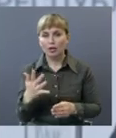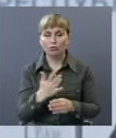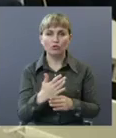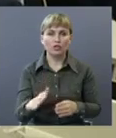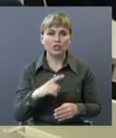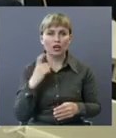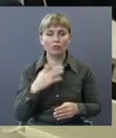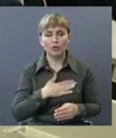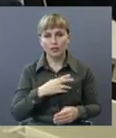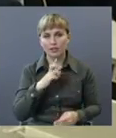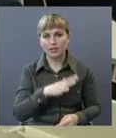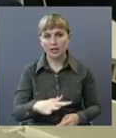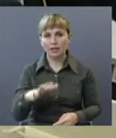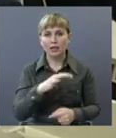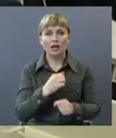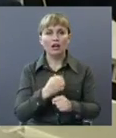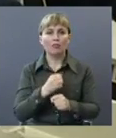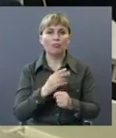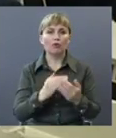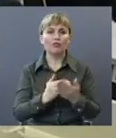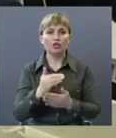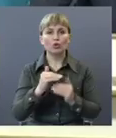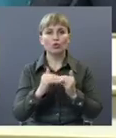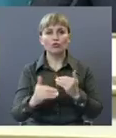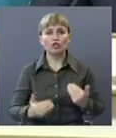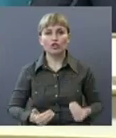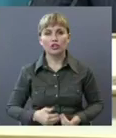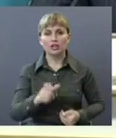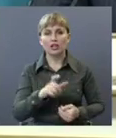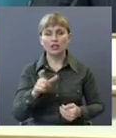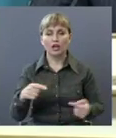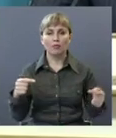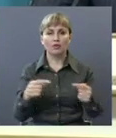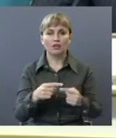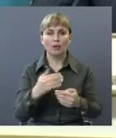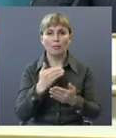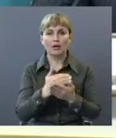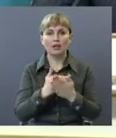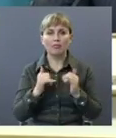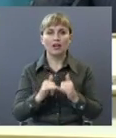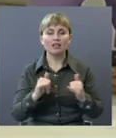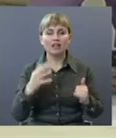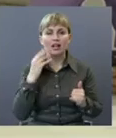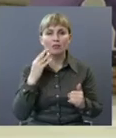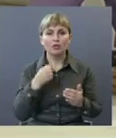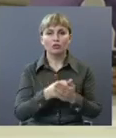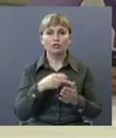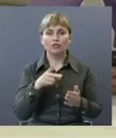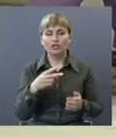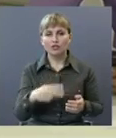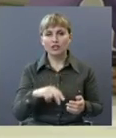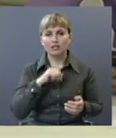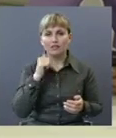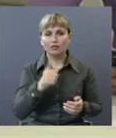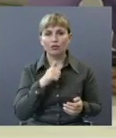страны. Работа по повышению уровня жизни горожан определяется комплексной программой развития Алматы до 2020